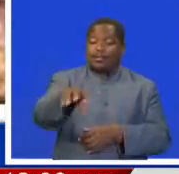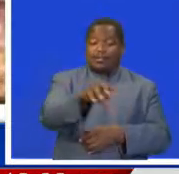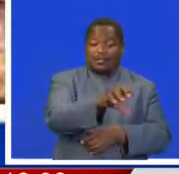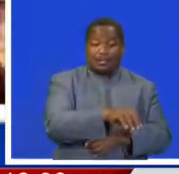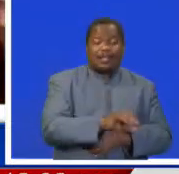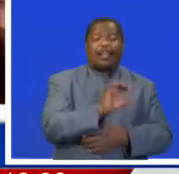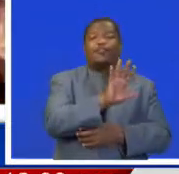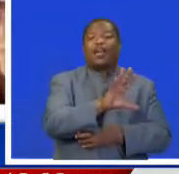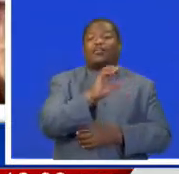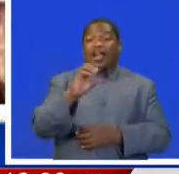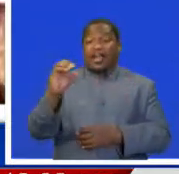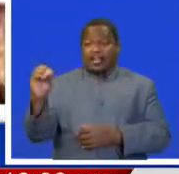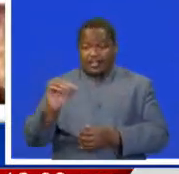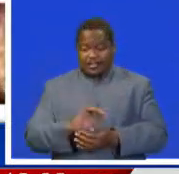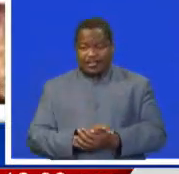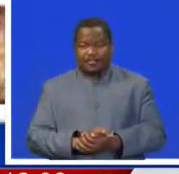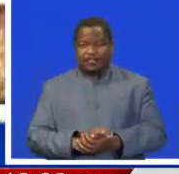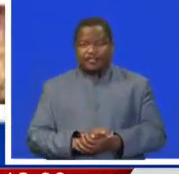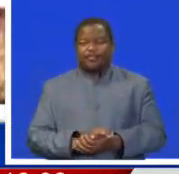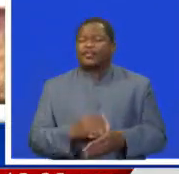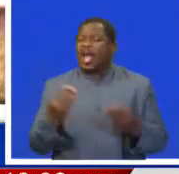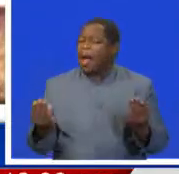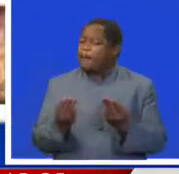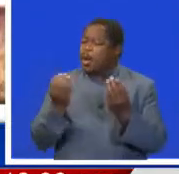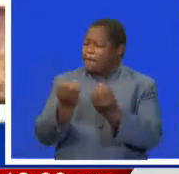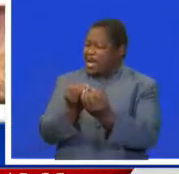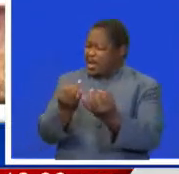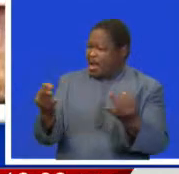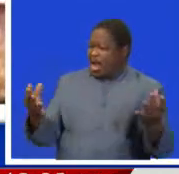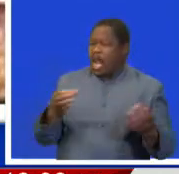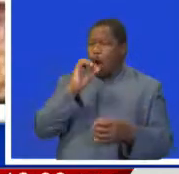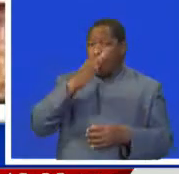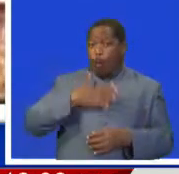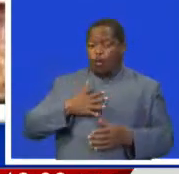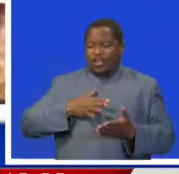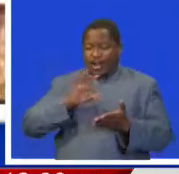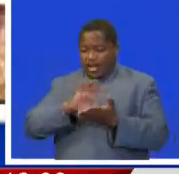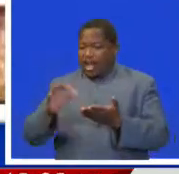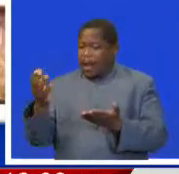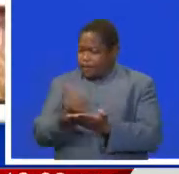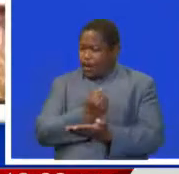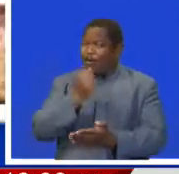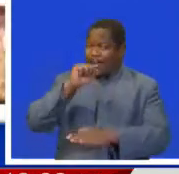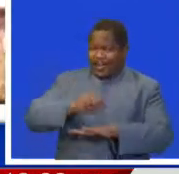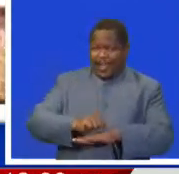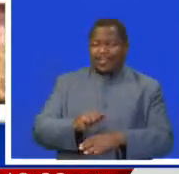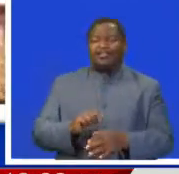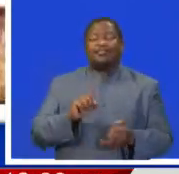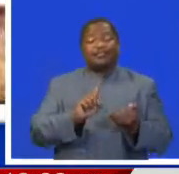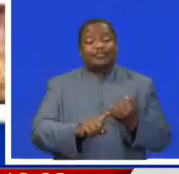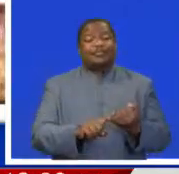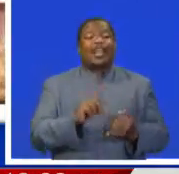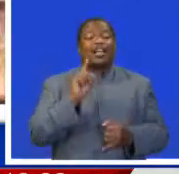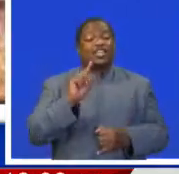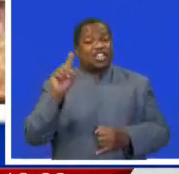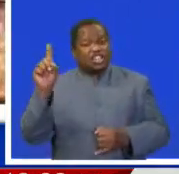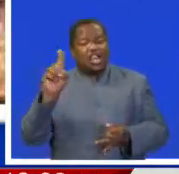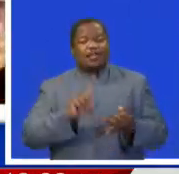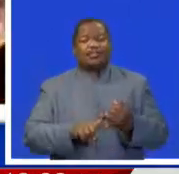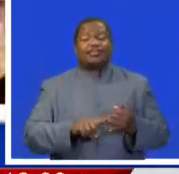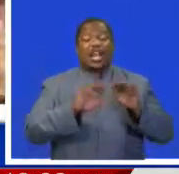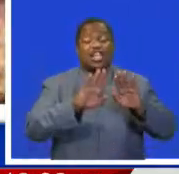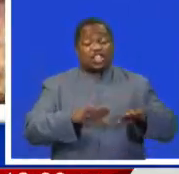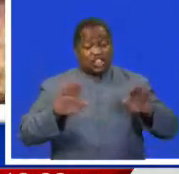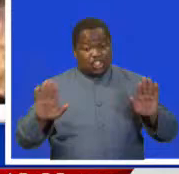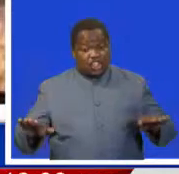Ibhele singazuza ngoba kunala sikolo kunabothishile esikolweni kunebantwana besikolo lesho ukuthi-ke siyinyenti kakhulu